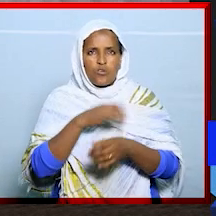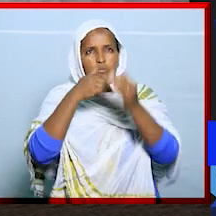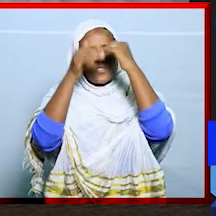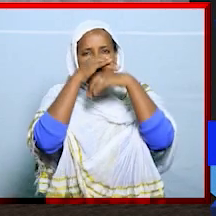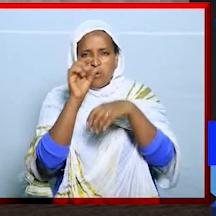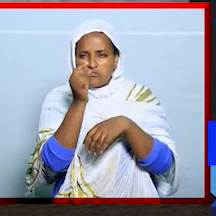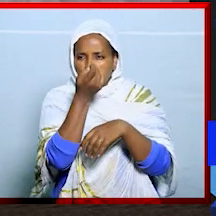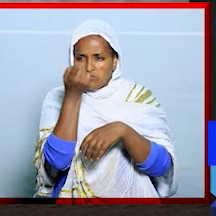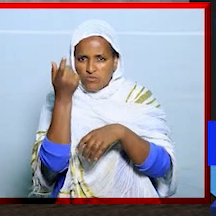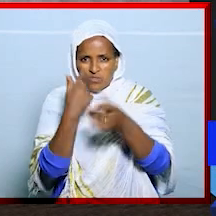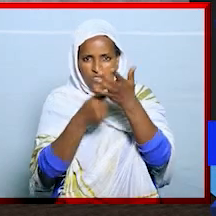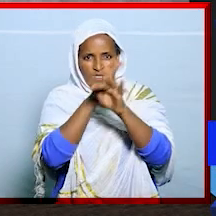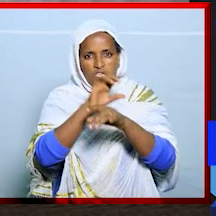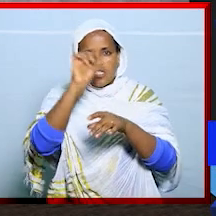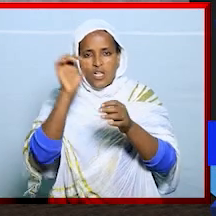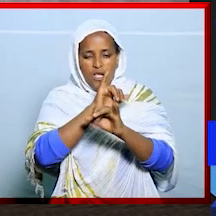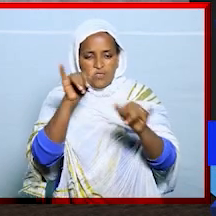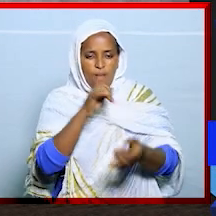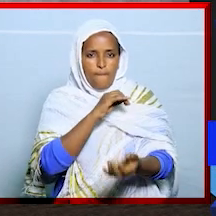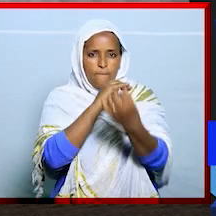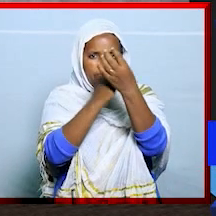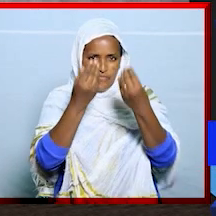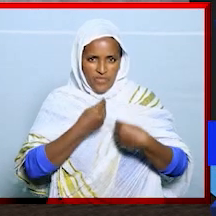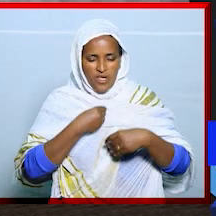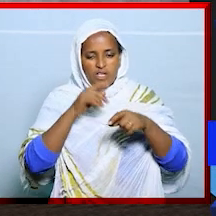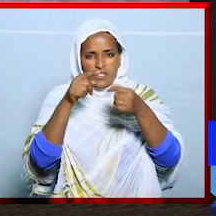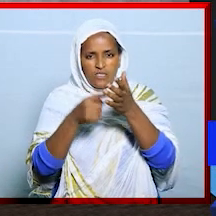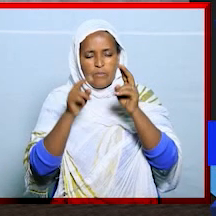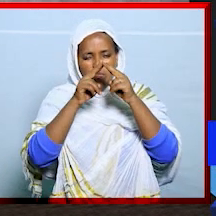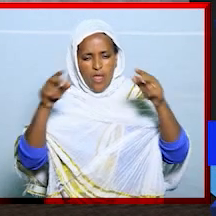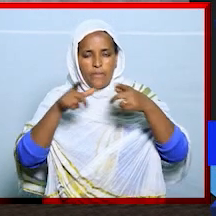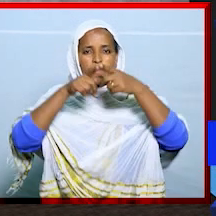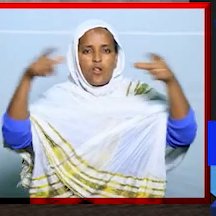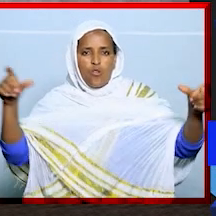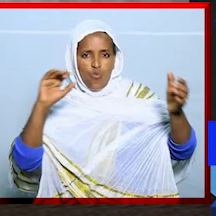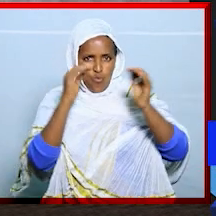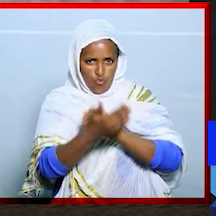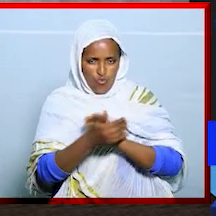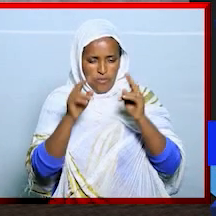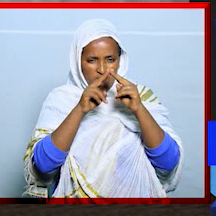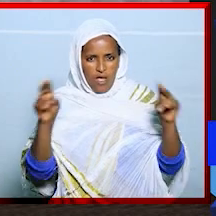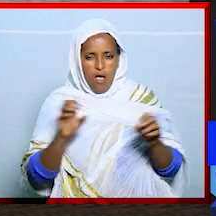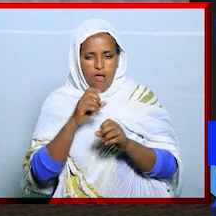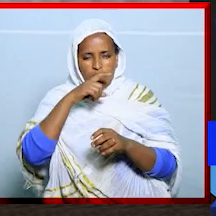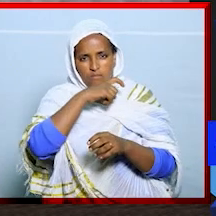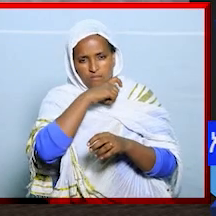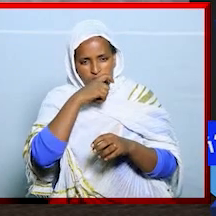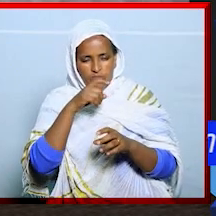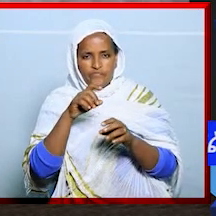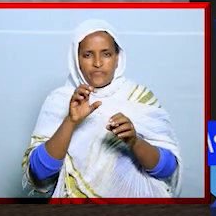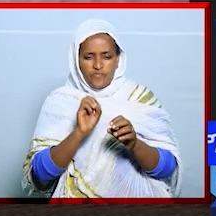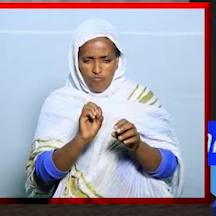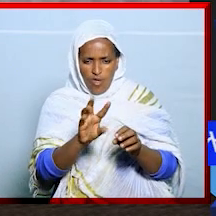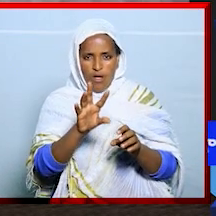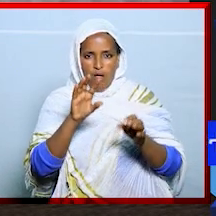ውር ከማለት ያለፈ የጨረቃን ያክል አይጠቅሙ ነው። ስለዚህ እጅግ በጣም ግዙፋን ከሆኑት በጣም ደማቆች